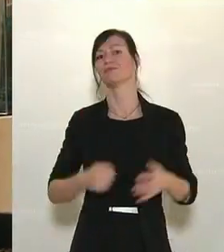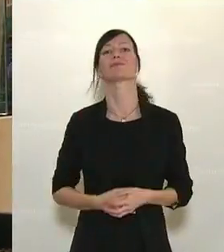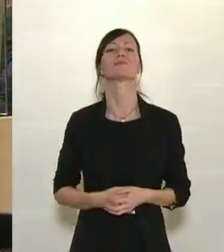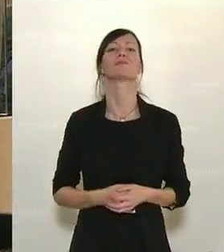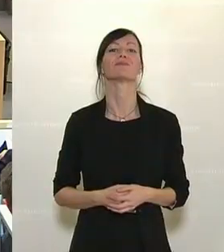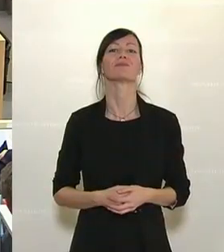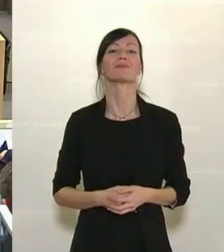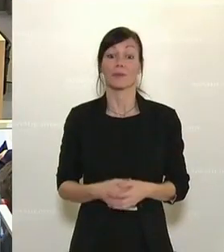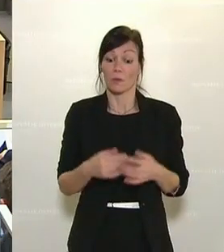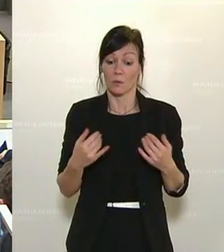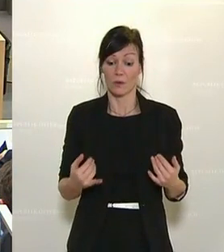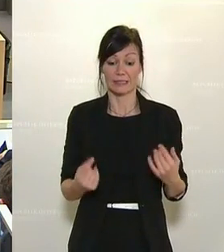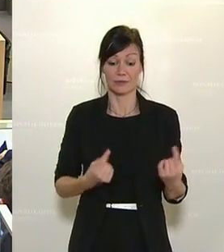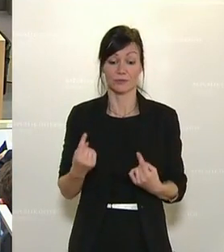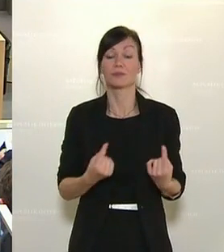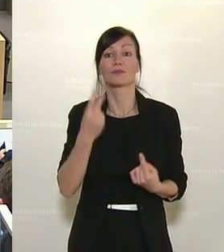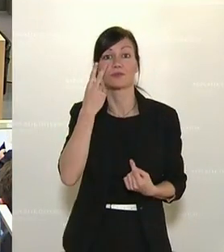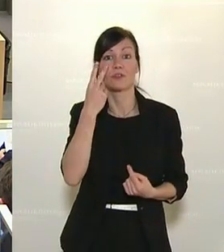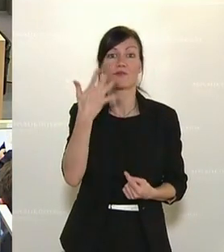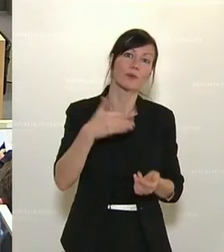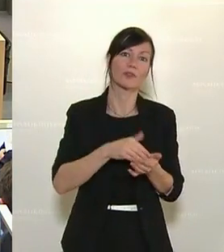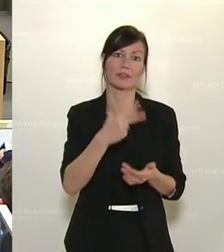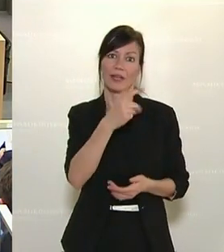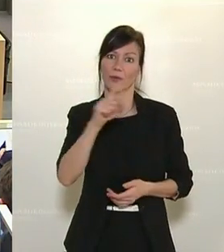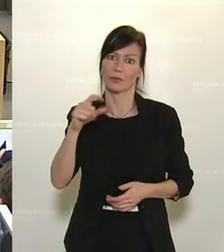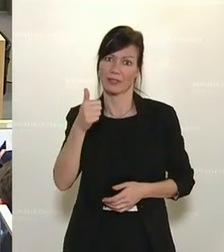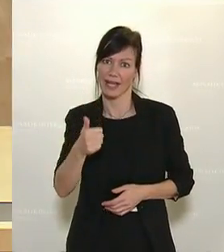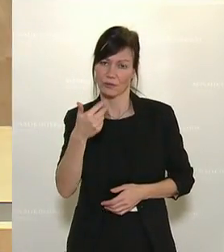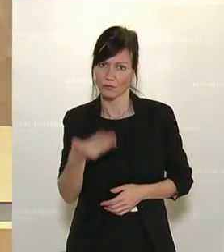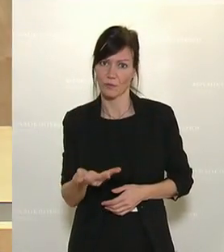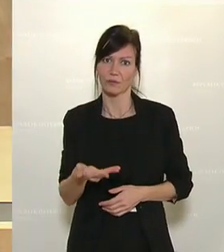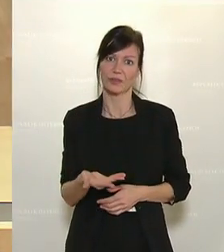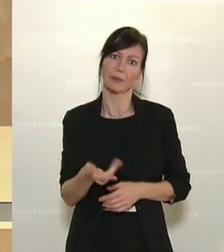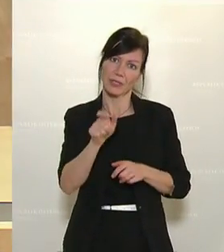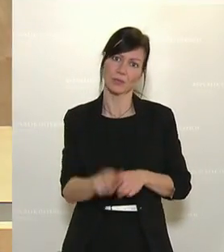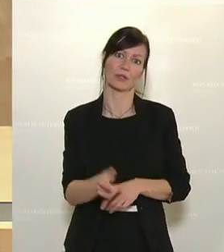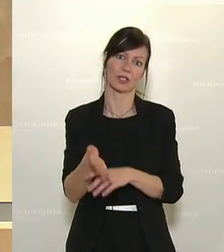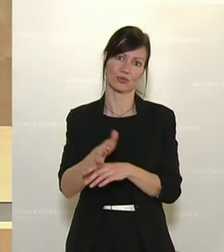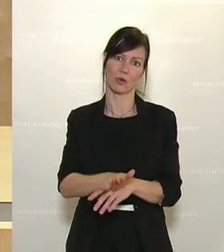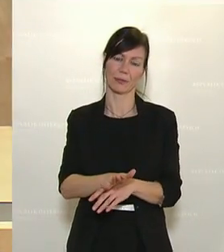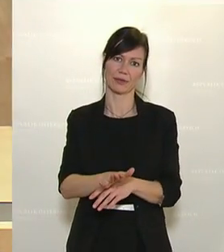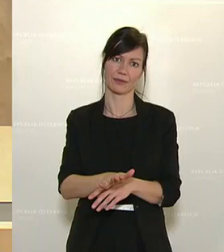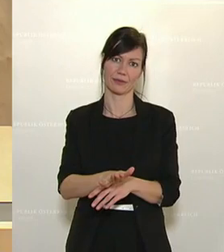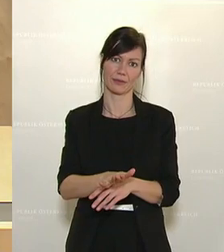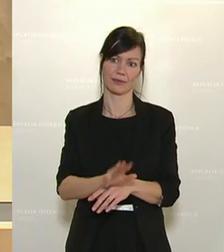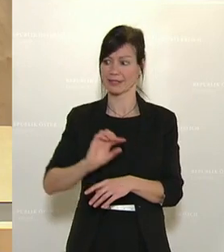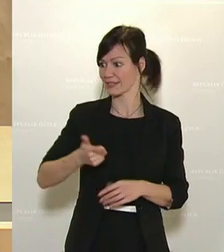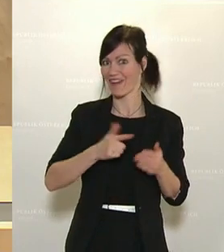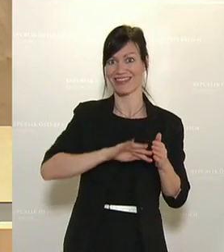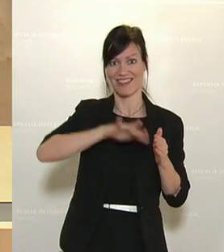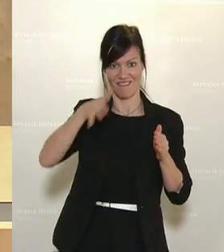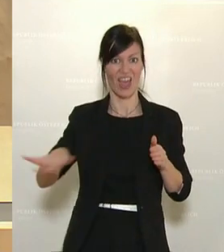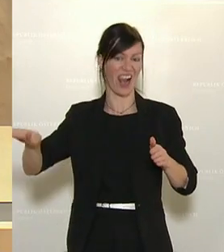Wo stehen wir heute? Wir haben 5.351 Todesfälle. Während der zweiten Welle waren